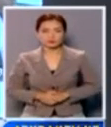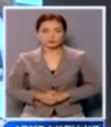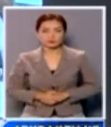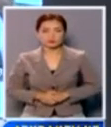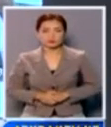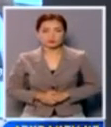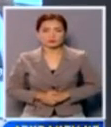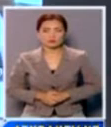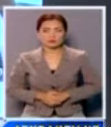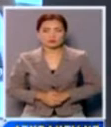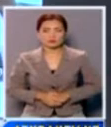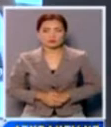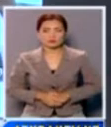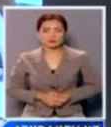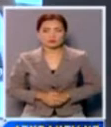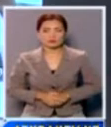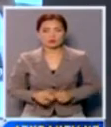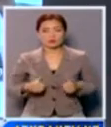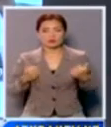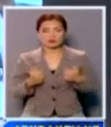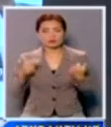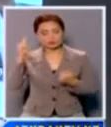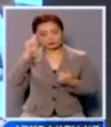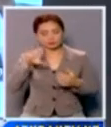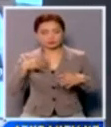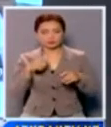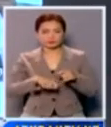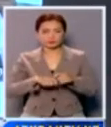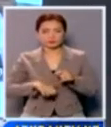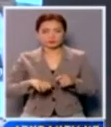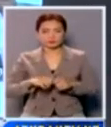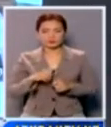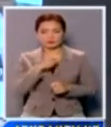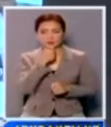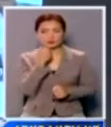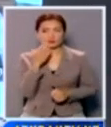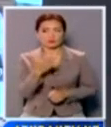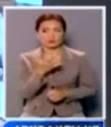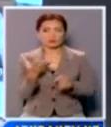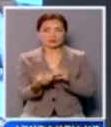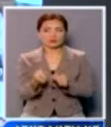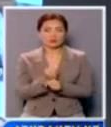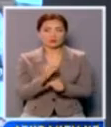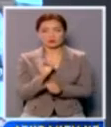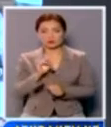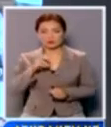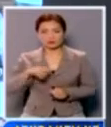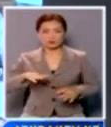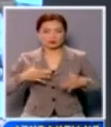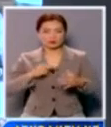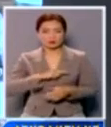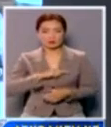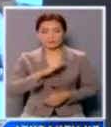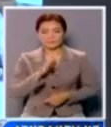дистанционды сабақпен өткен болсақ та, білім деңгейіміз өте жақсы. Көптеген ресурстармен ұбытыға дайындалып